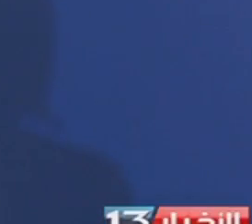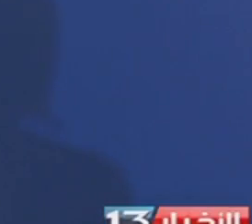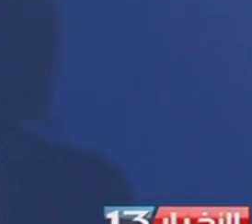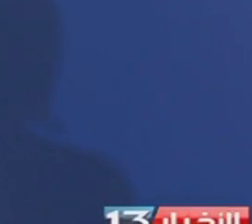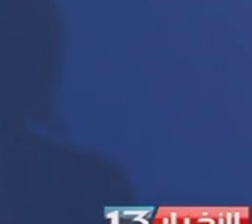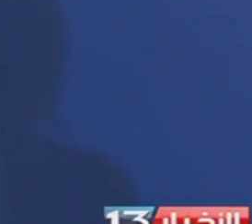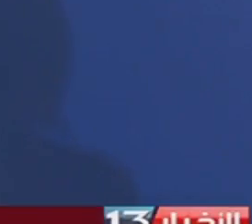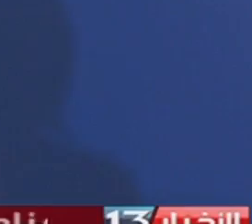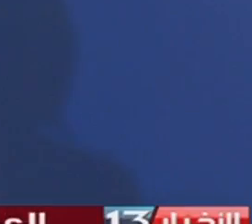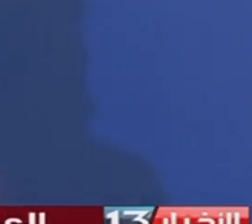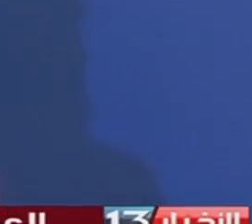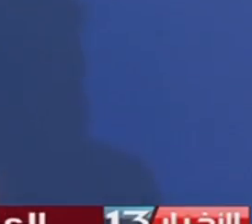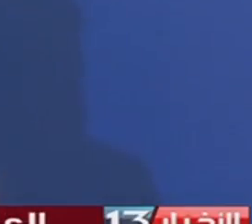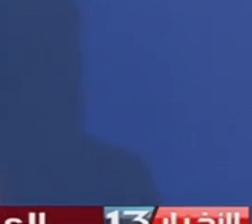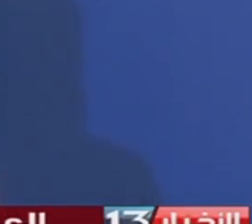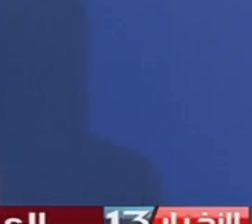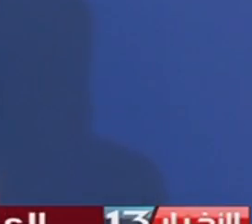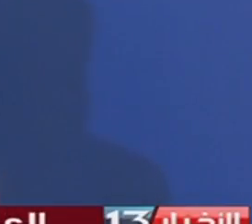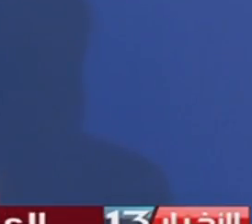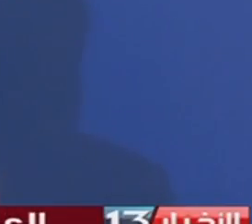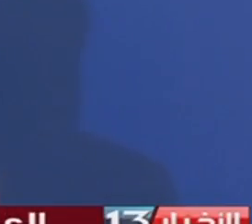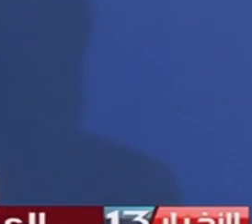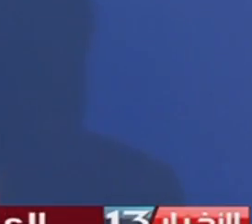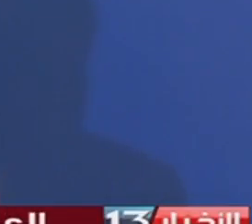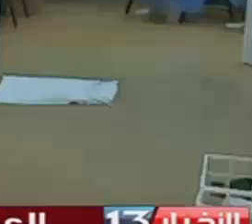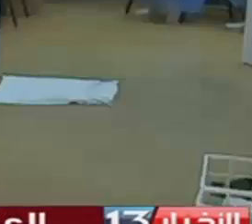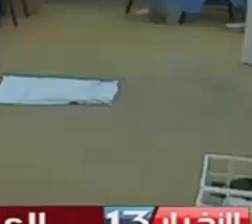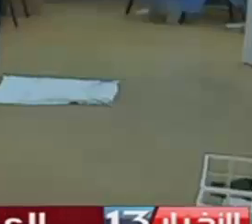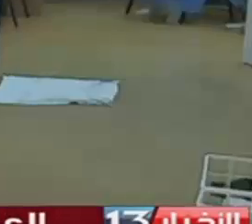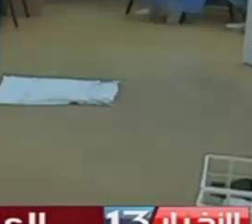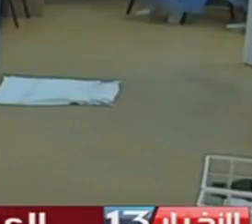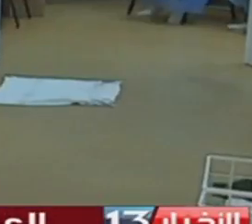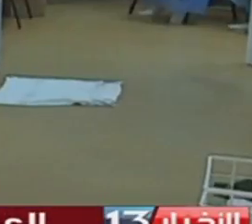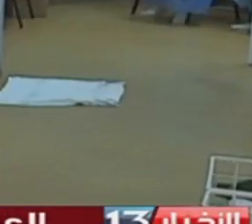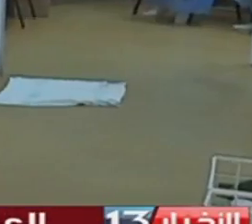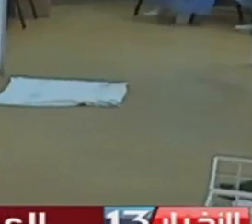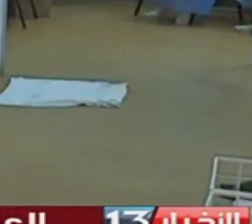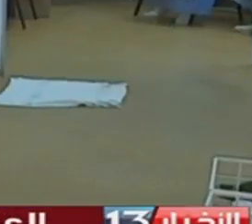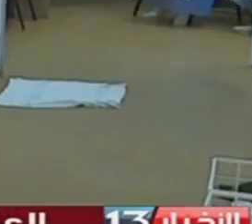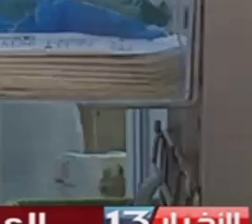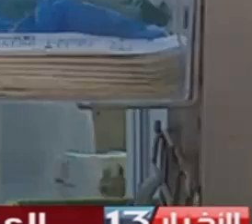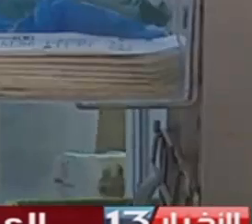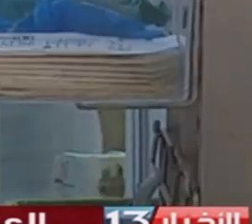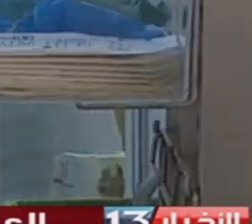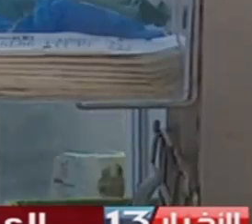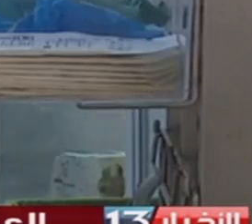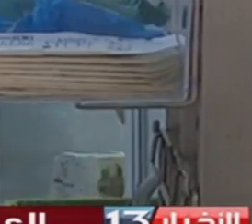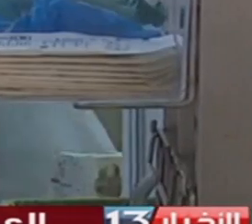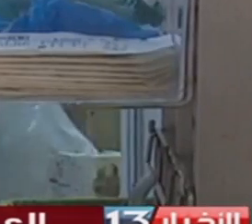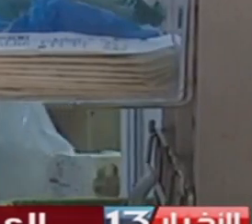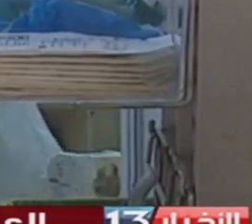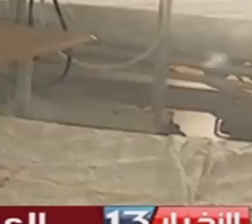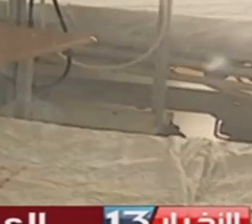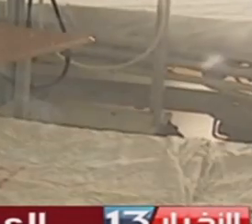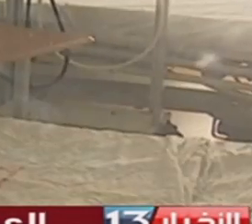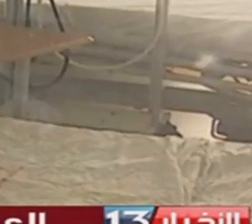الإعلان عن إجراءات جديدة تخص الحجر الصحي الموجه، وحالات وفاة جديدة بسبب الإصابة بفيروس كورونا، وفود حالة إصابة